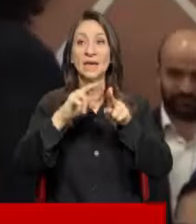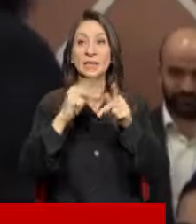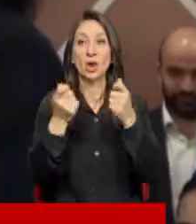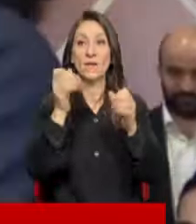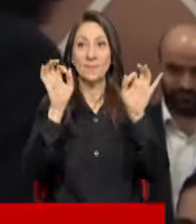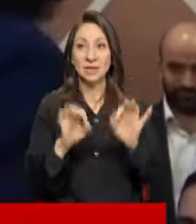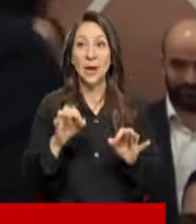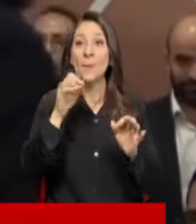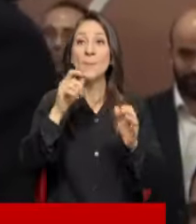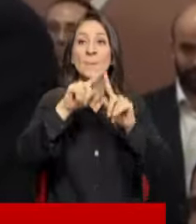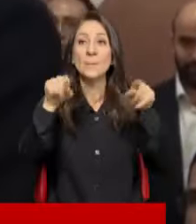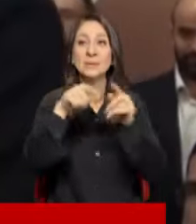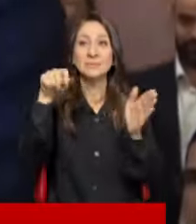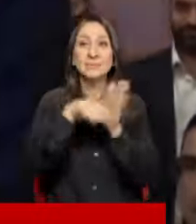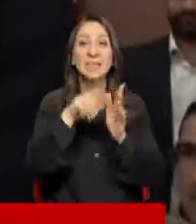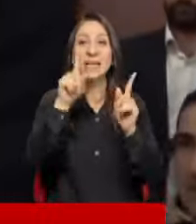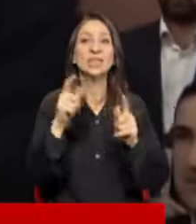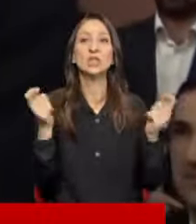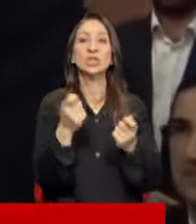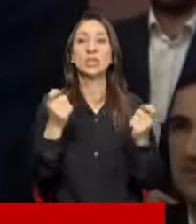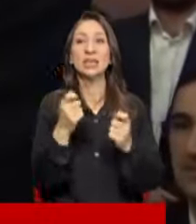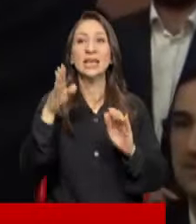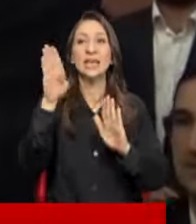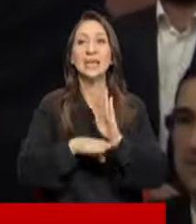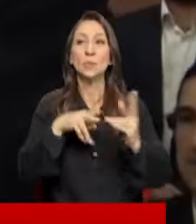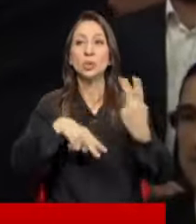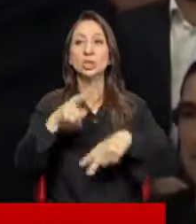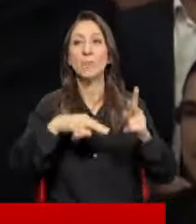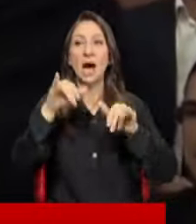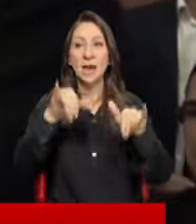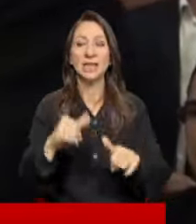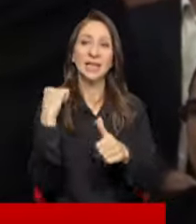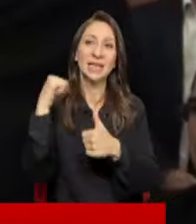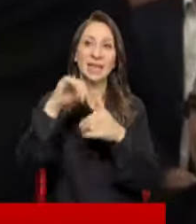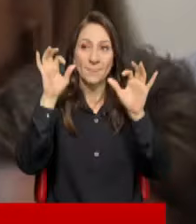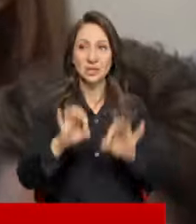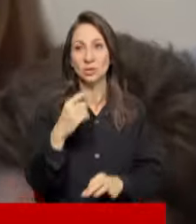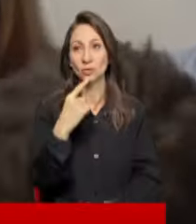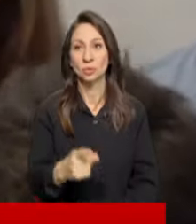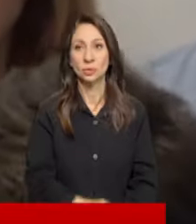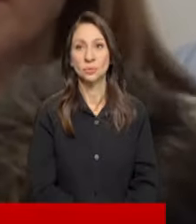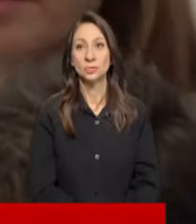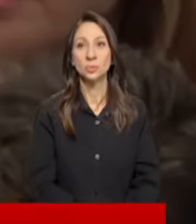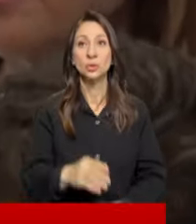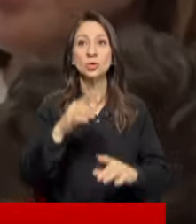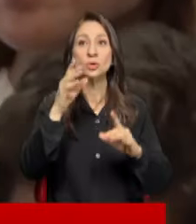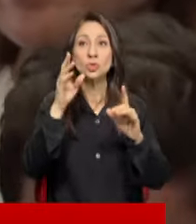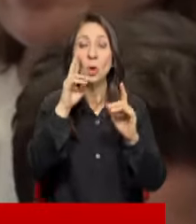başladı. Mazbata töreninde ilk iş olarak indirimli ulaşım hakkının geri getirileceğini söyledi. Son